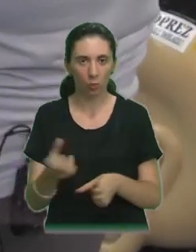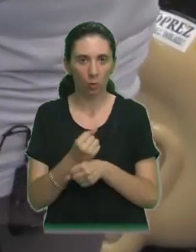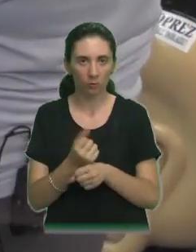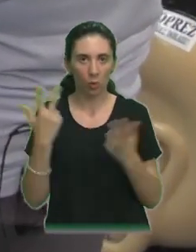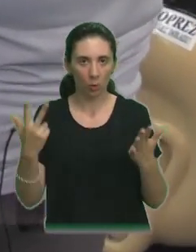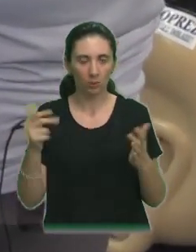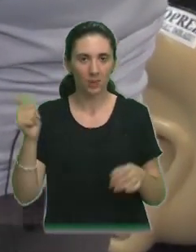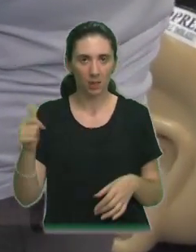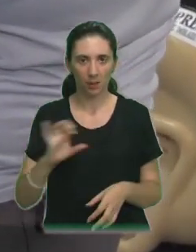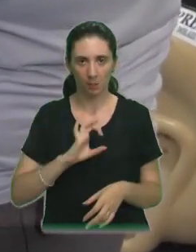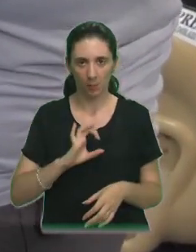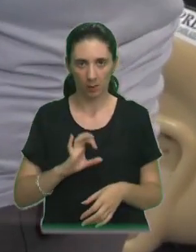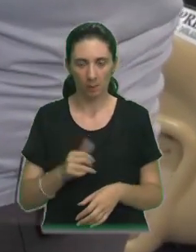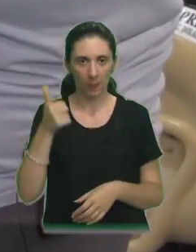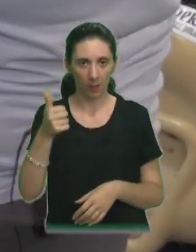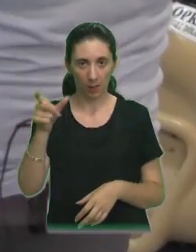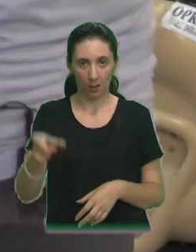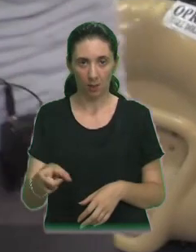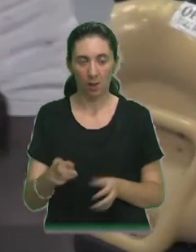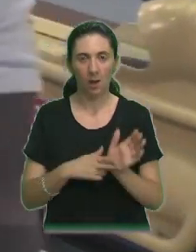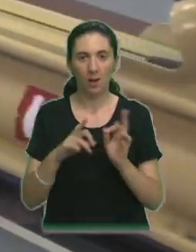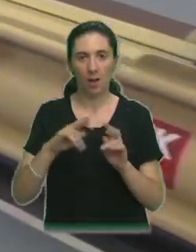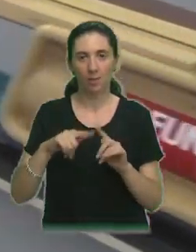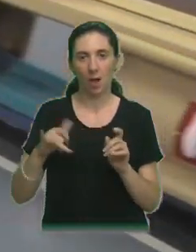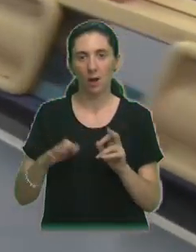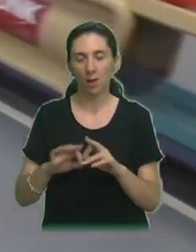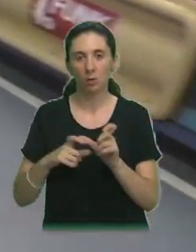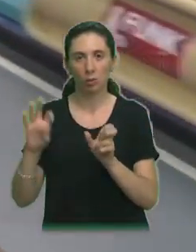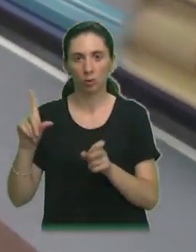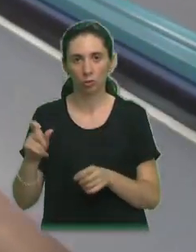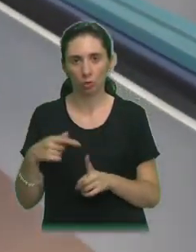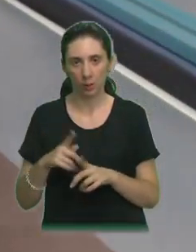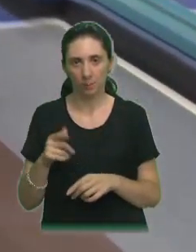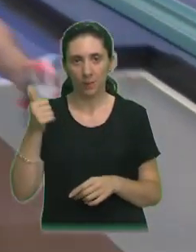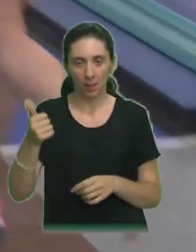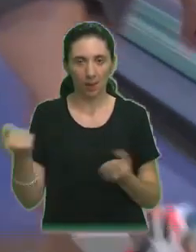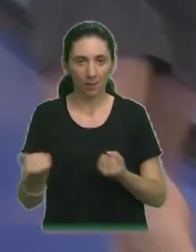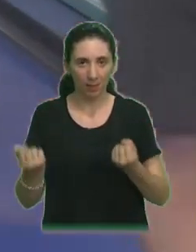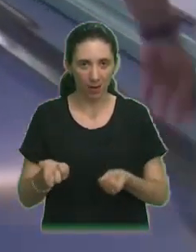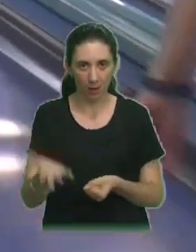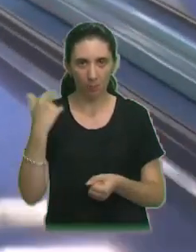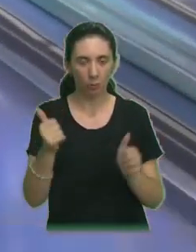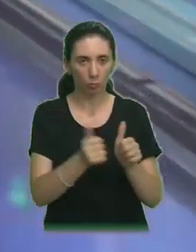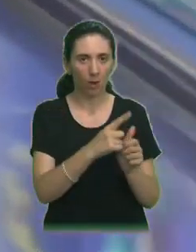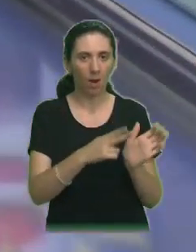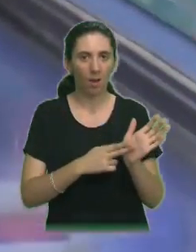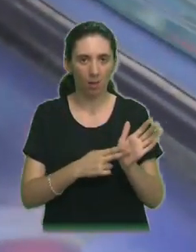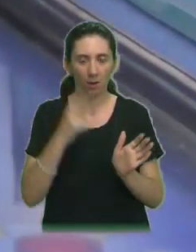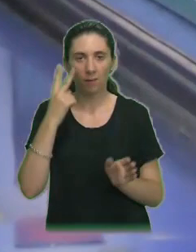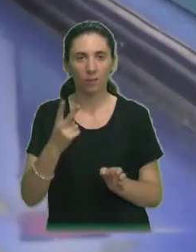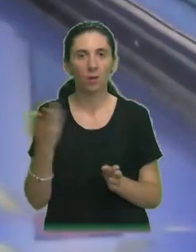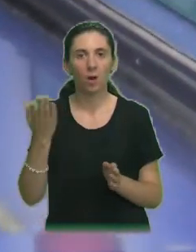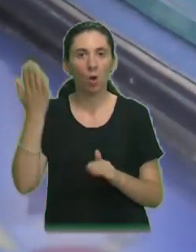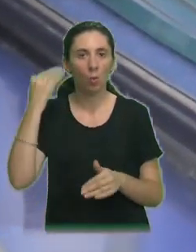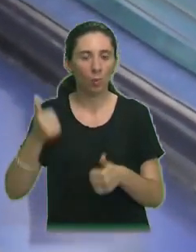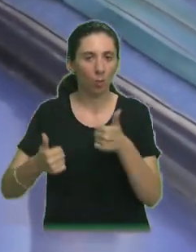8 zlatnih medalja, a jedna od njih je i Natalija Sonički. Proveli smo jedan trening s Natalijom i saznali kako je bilo na